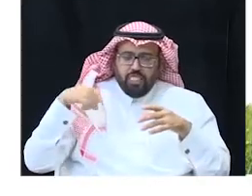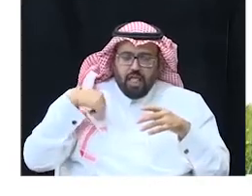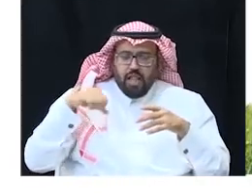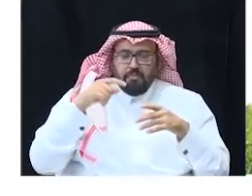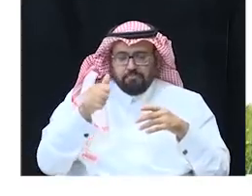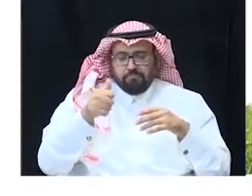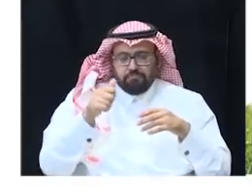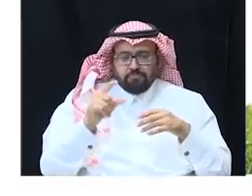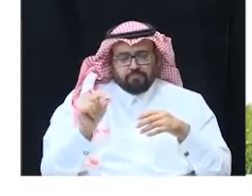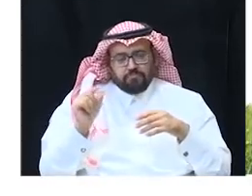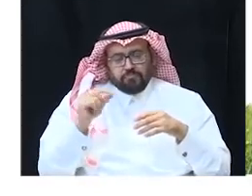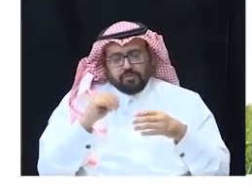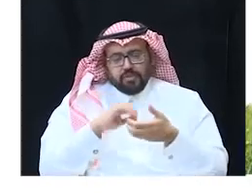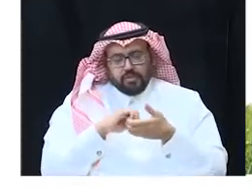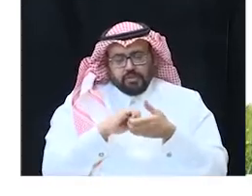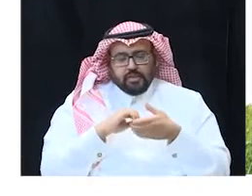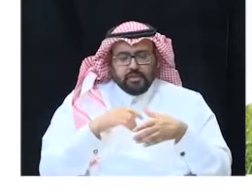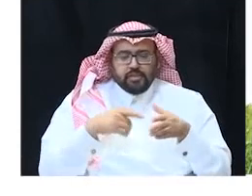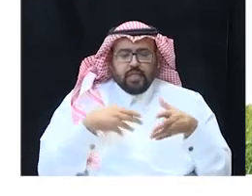عندنا صديقنا هذا